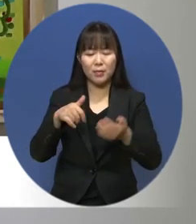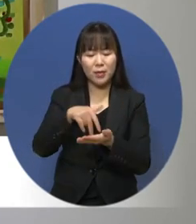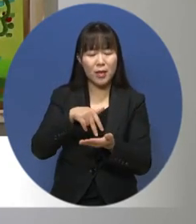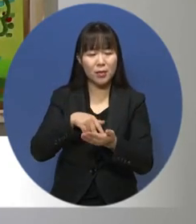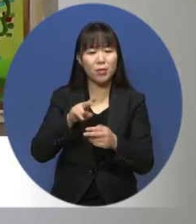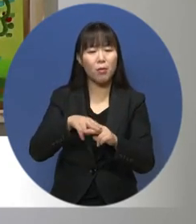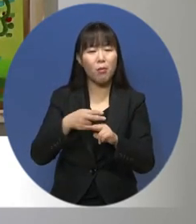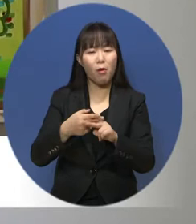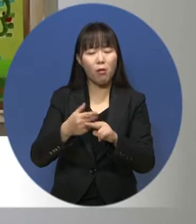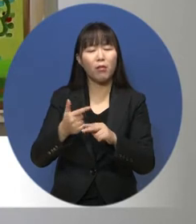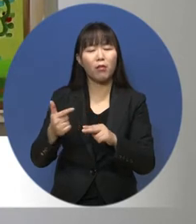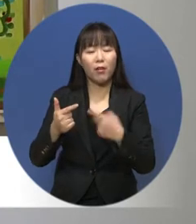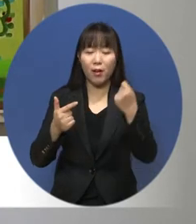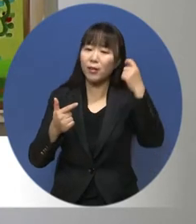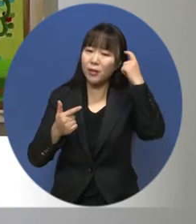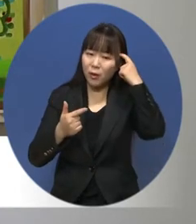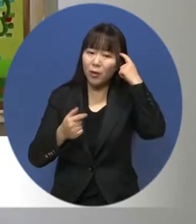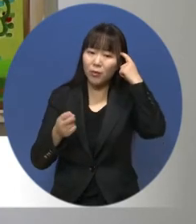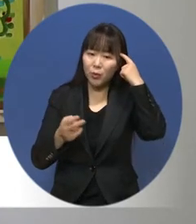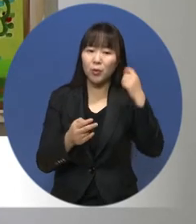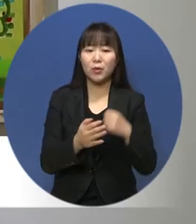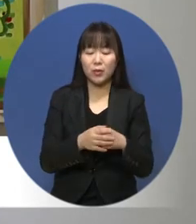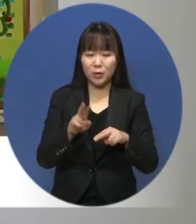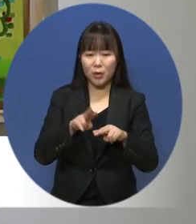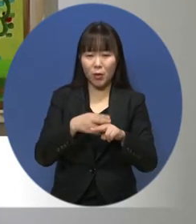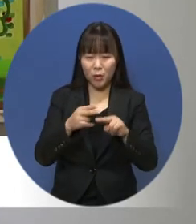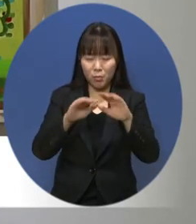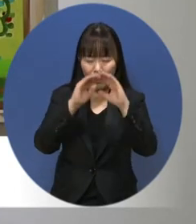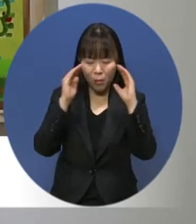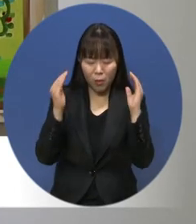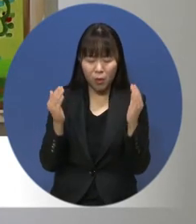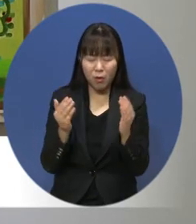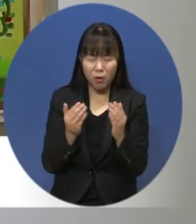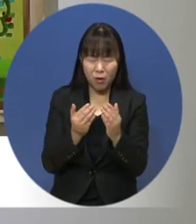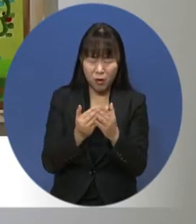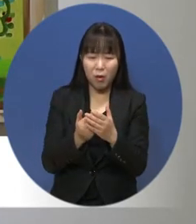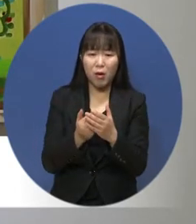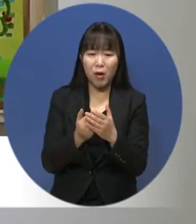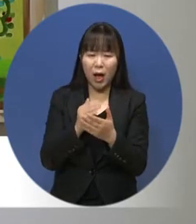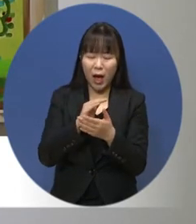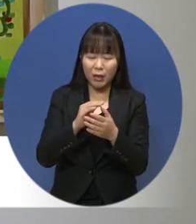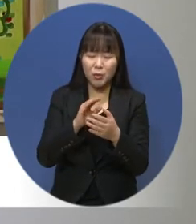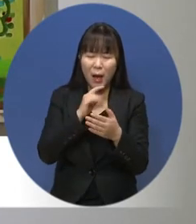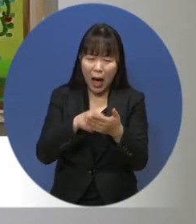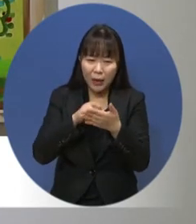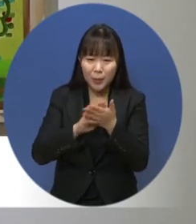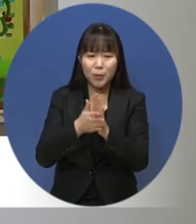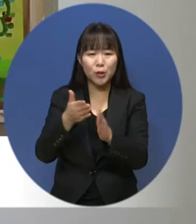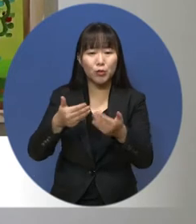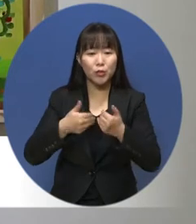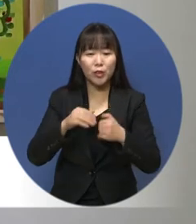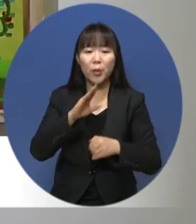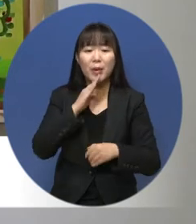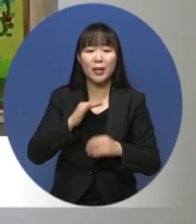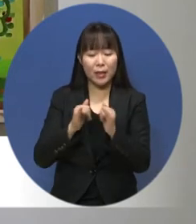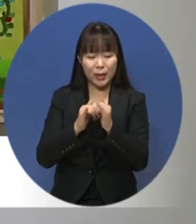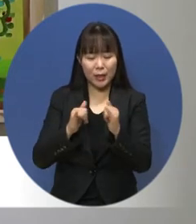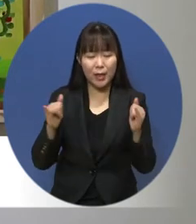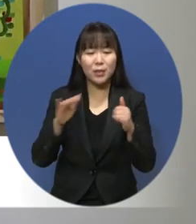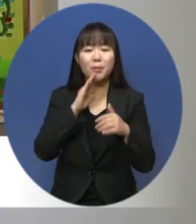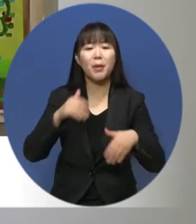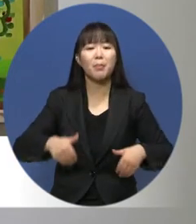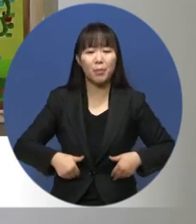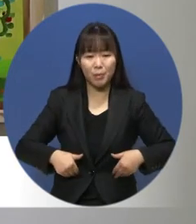커다란 선물이라고 생각하고 그 선물은 아낌없이 주는 정말 우리